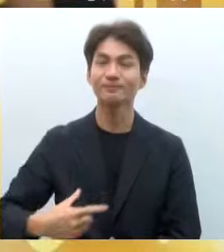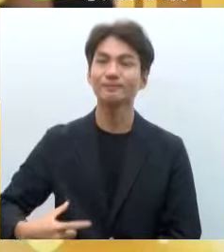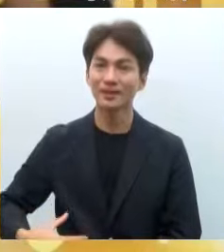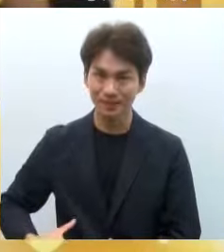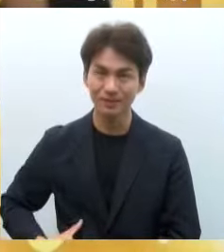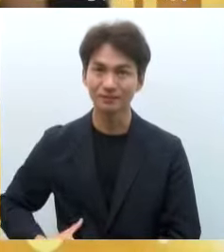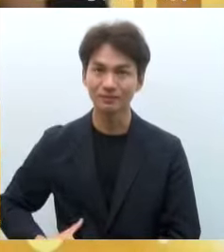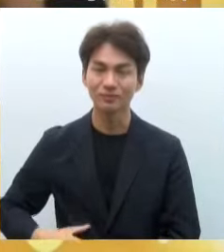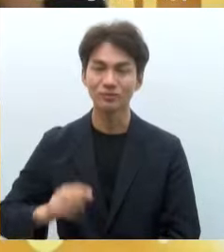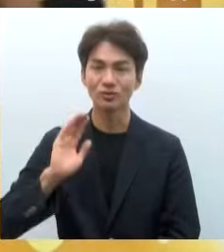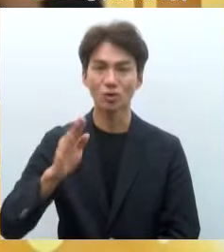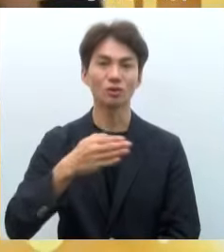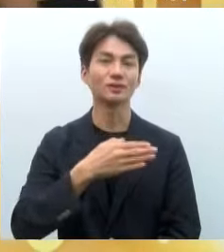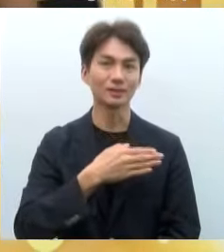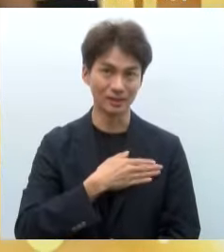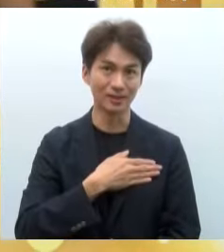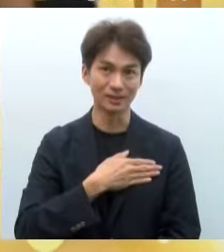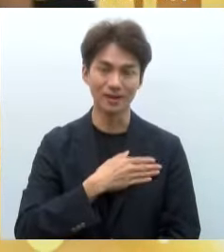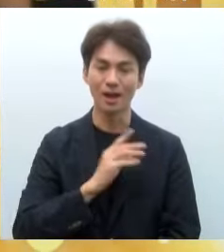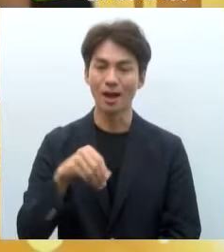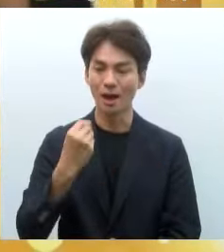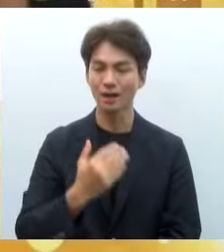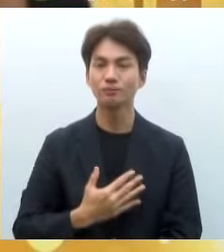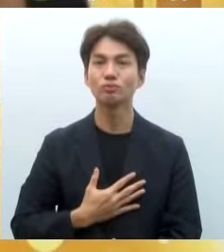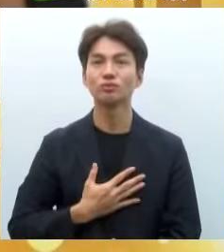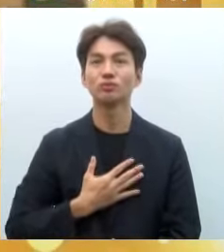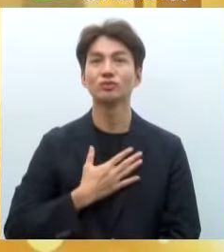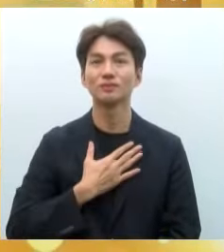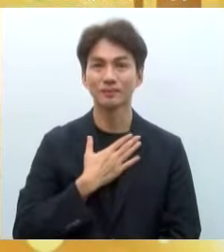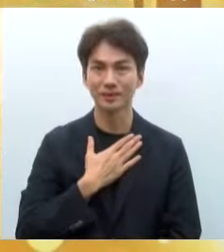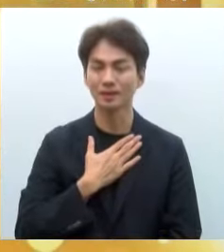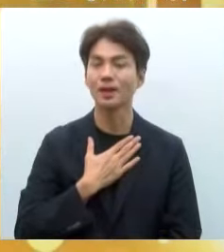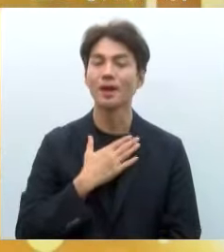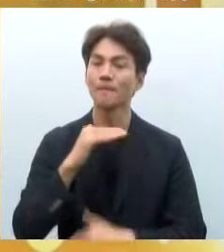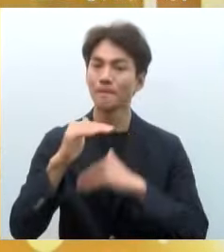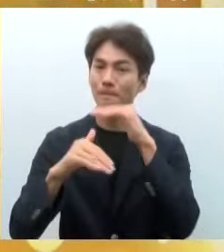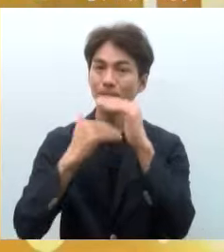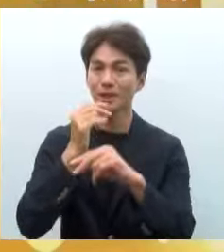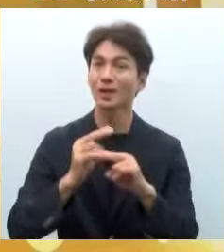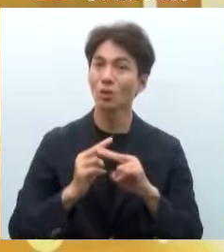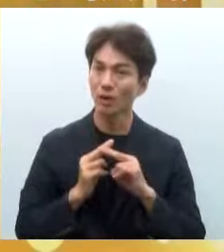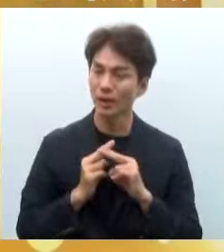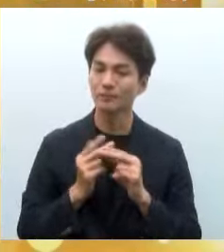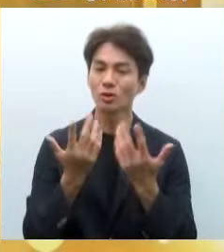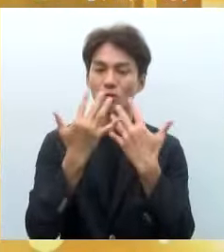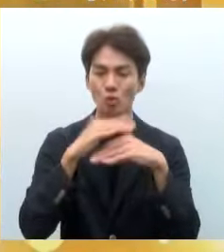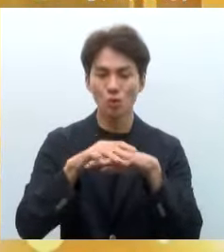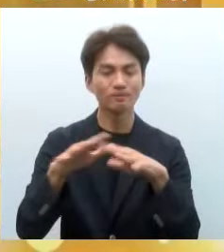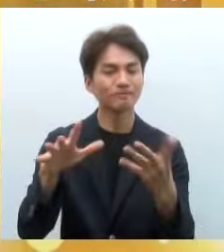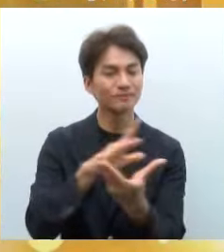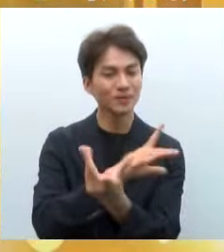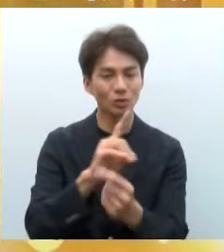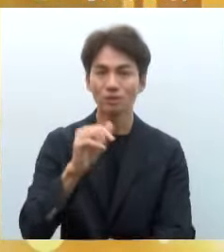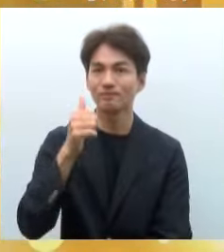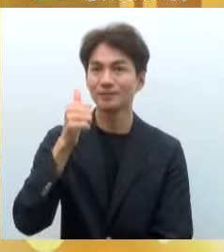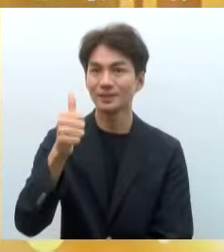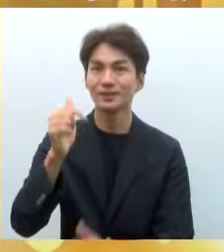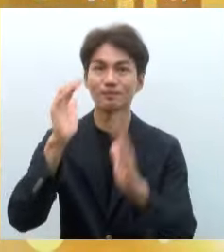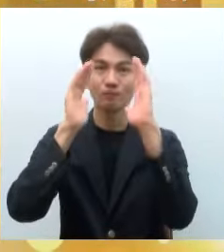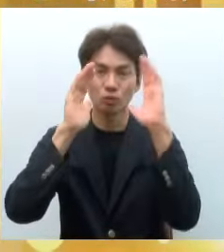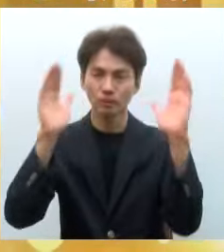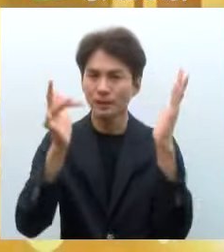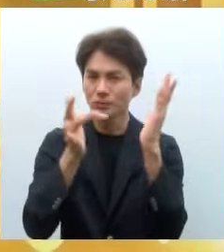ชาติได้อย่างภาคภูมิใจอันจะนำไปสู่การพัฒนาตนเองให้เป็นพลเมืองที่มีคุณภาพมีประสบการณ์และทักษะ